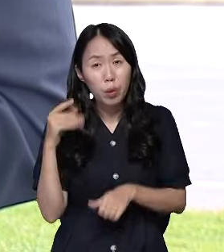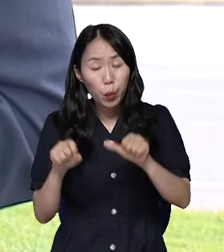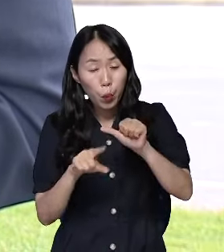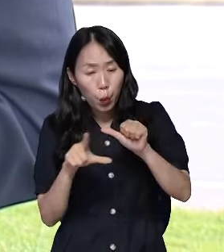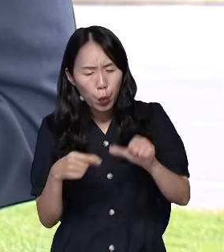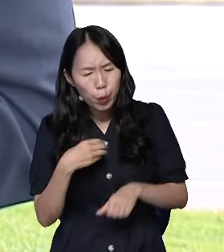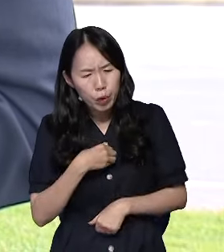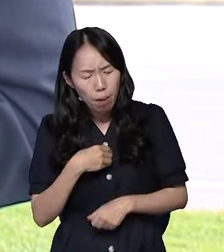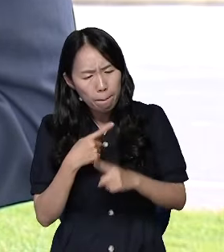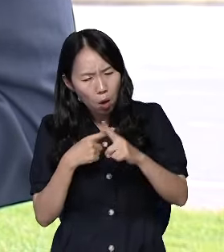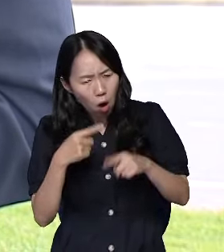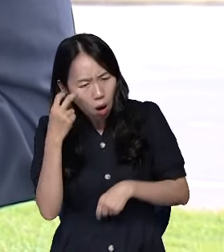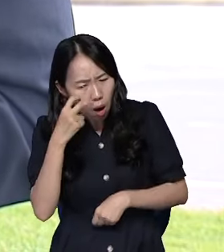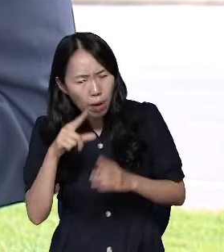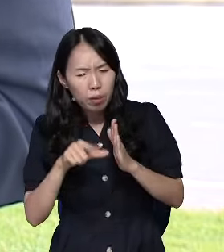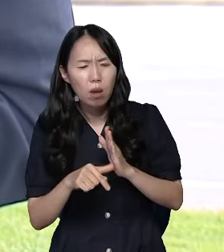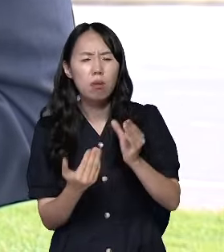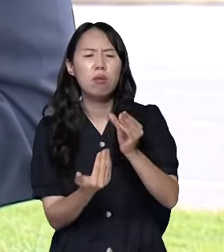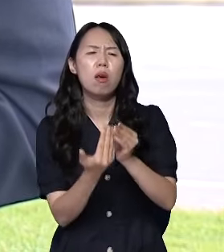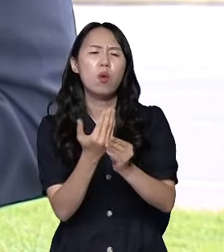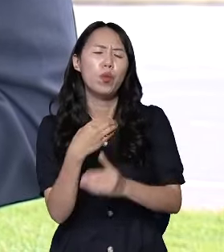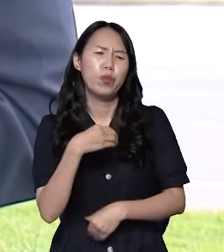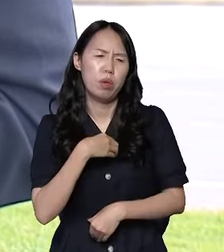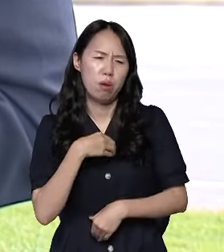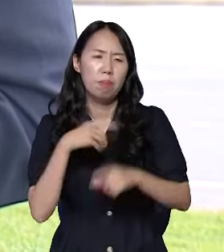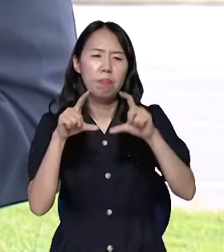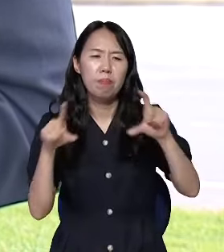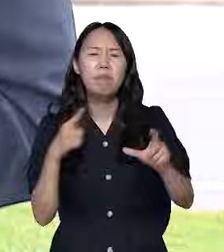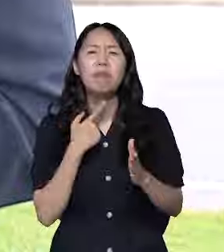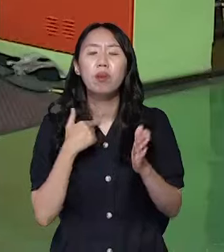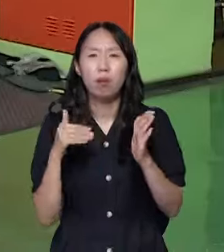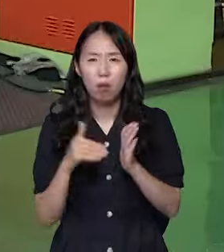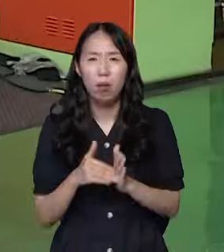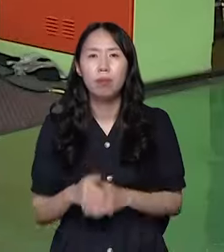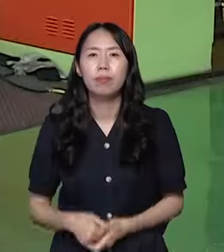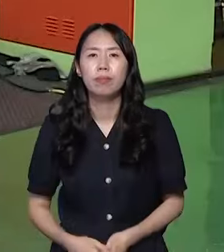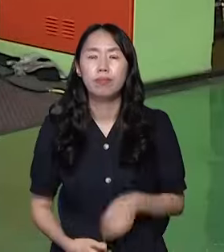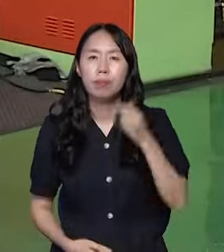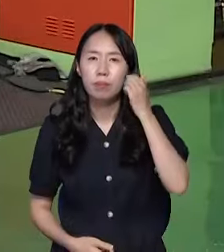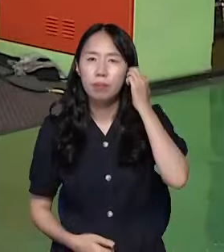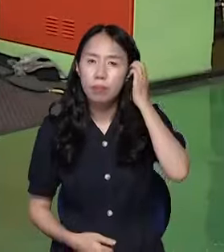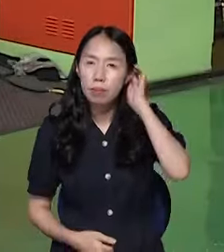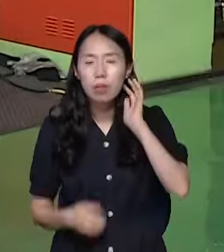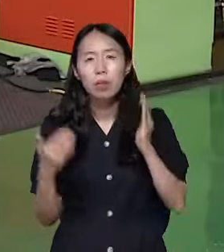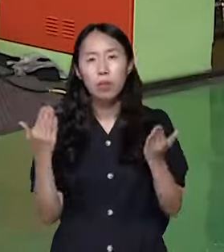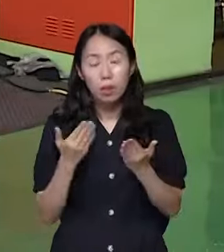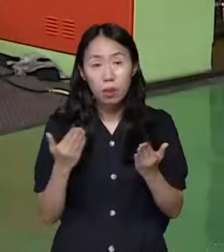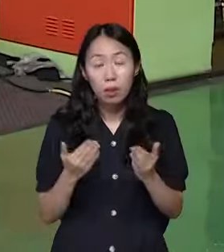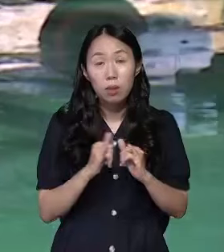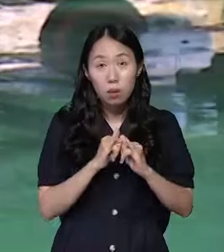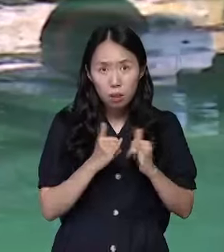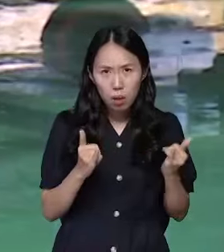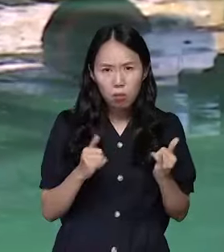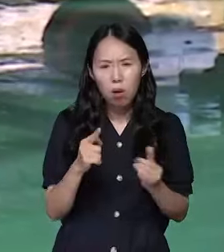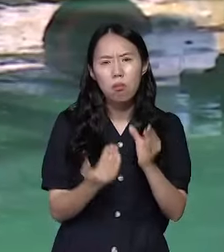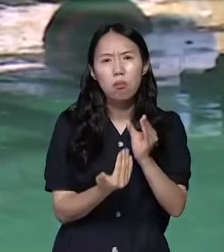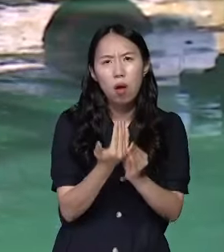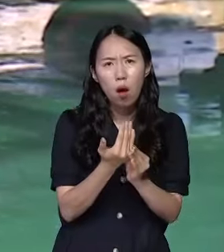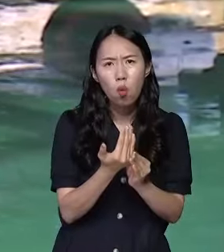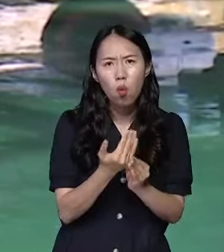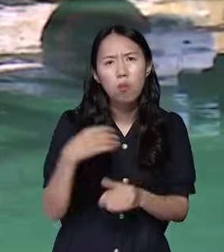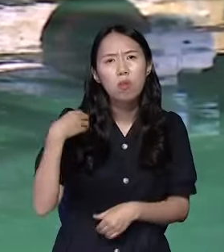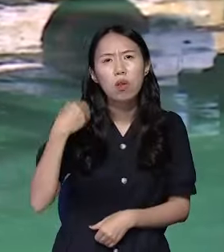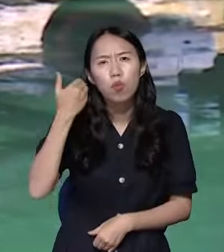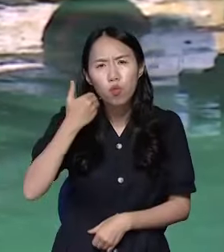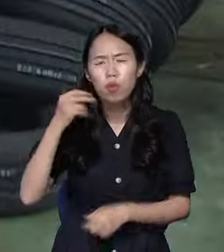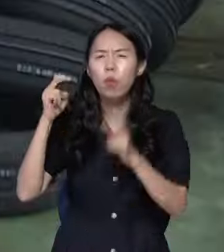위험성 평가에서 사고 발생 가능성이 높은 구역으로 분류됐습니다. 노조 측은 사고 책임이 경영자 측에 있다며